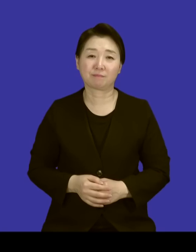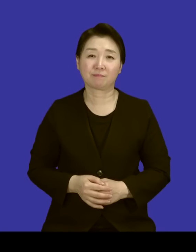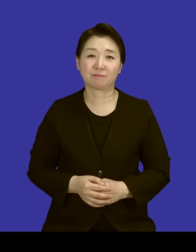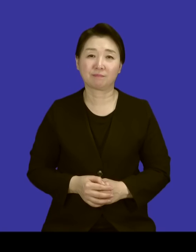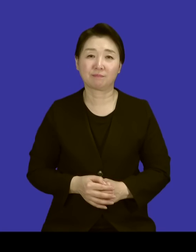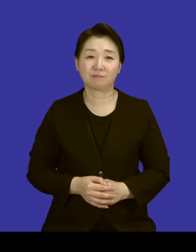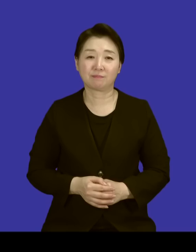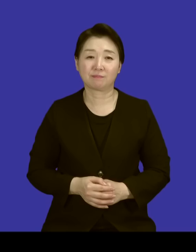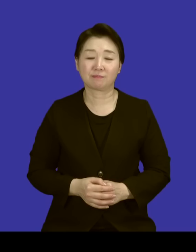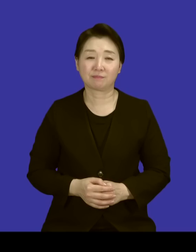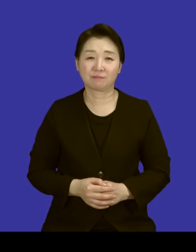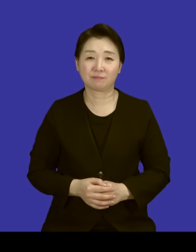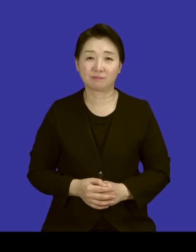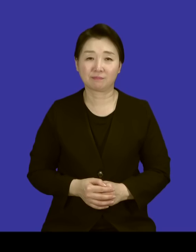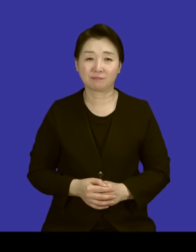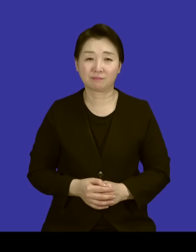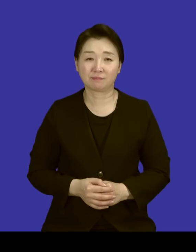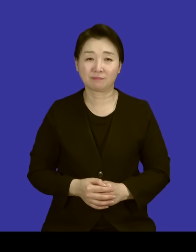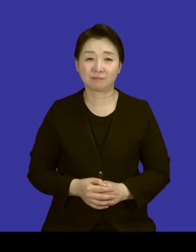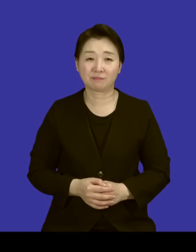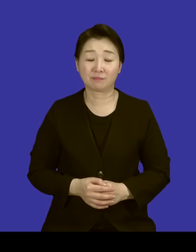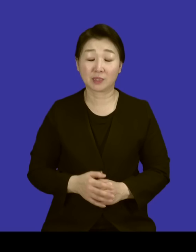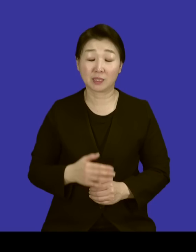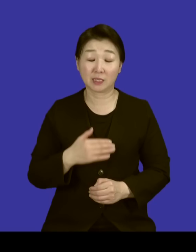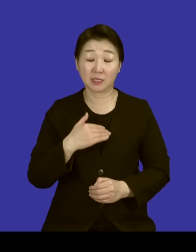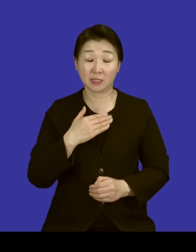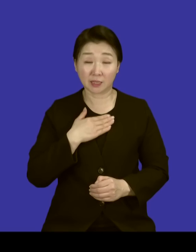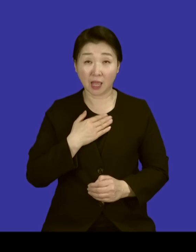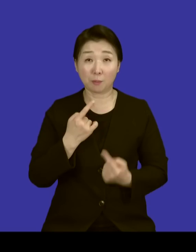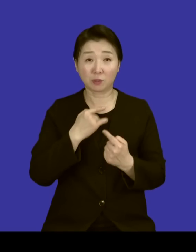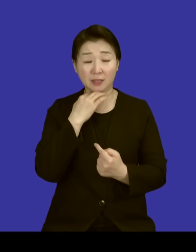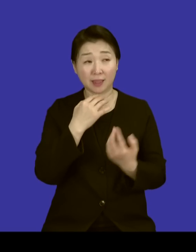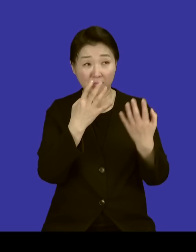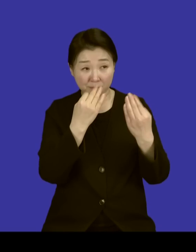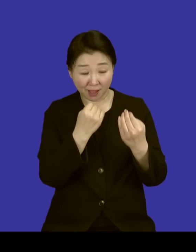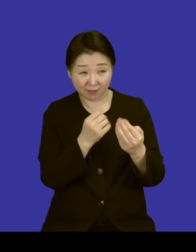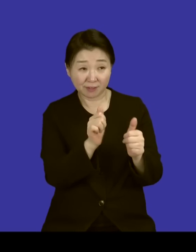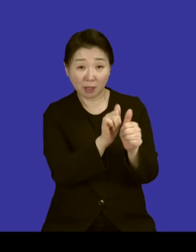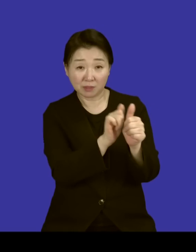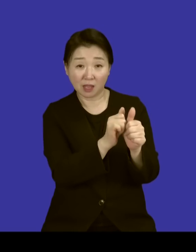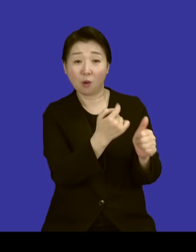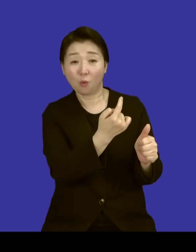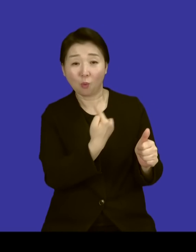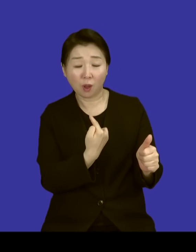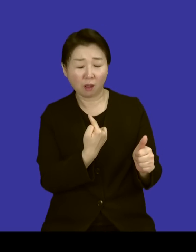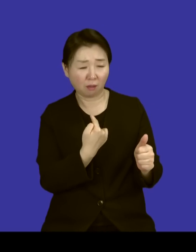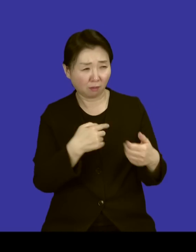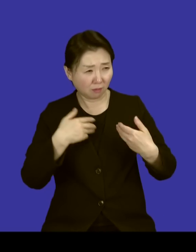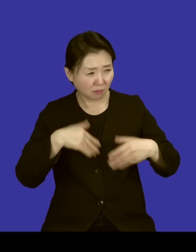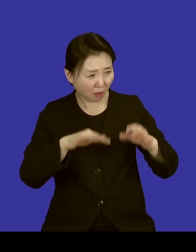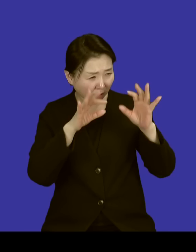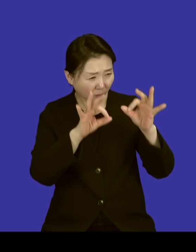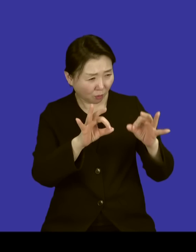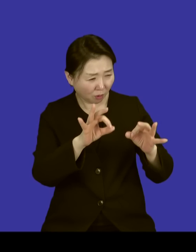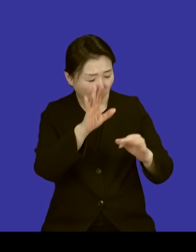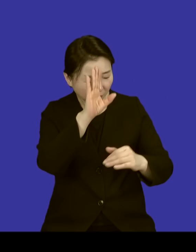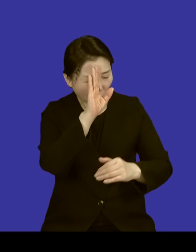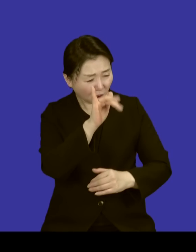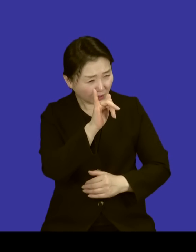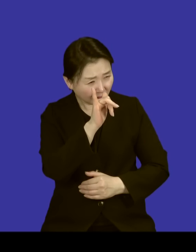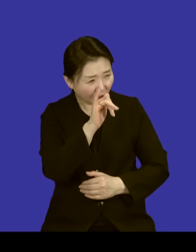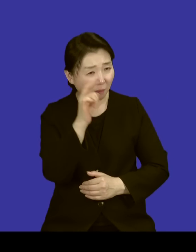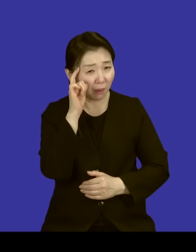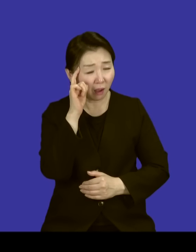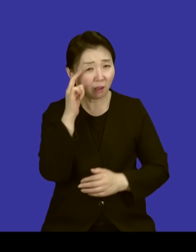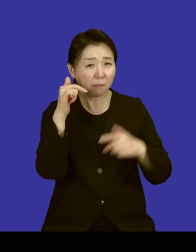많죠. 제 또래보다 조금 나이가 많으신 남자분이 저희 집에 오시더니 좀 병약해 보이셔요. 예. 그날부터 하루도